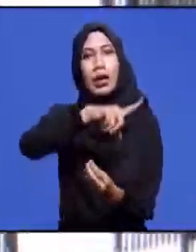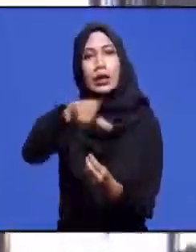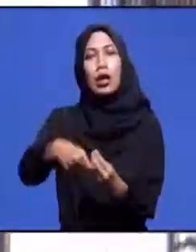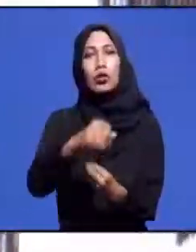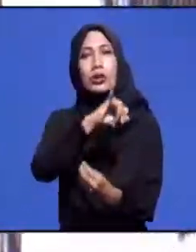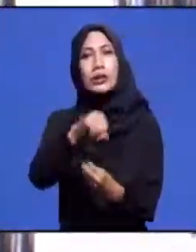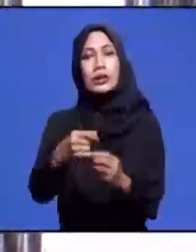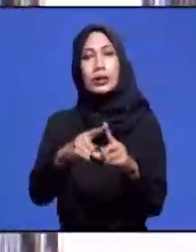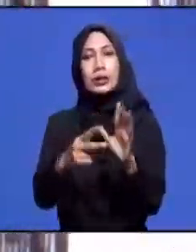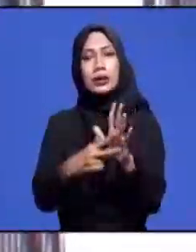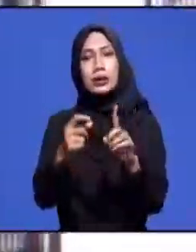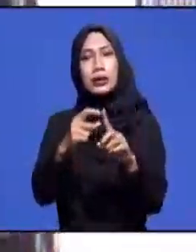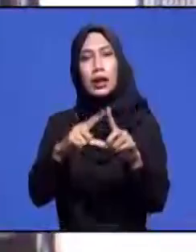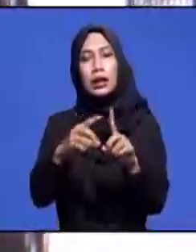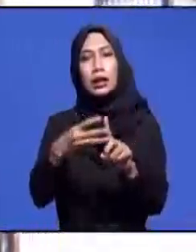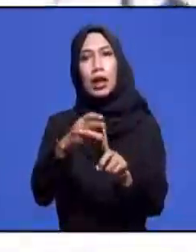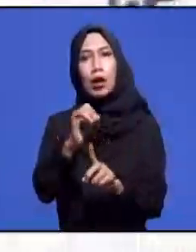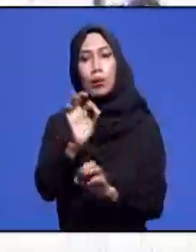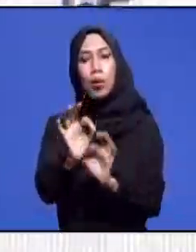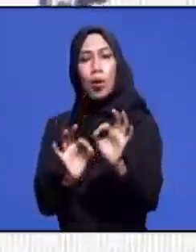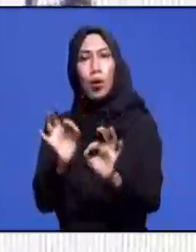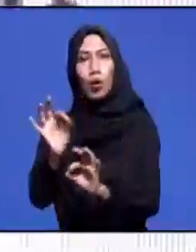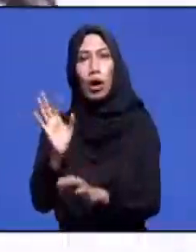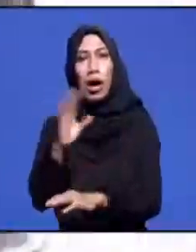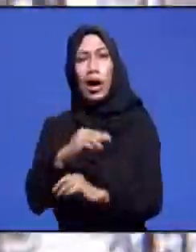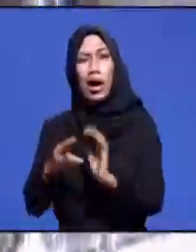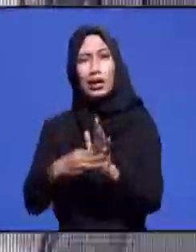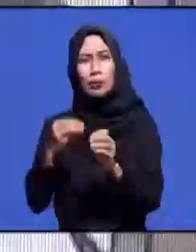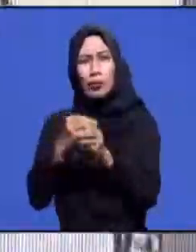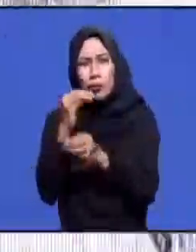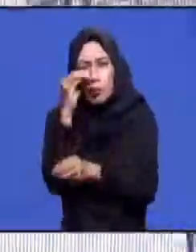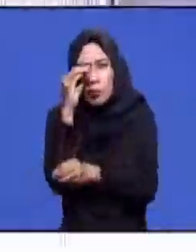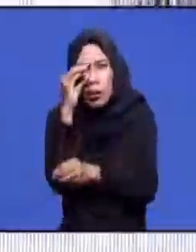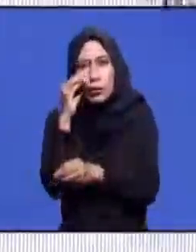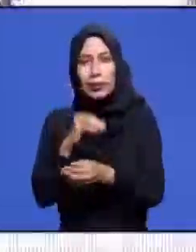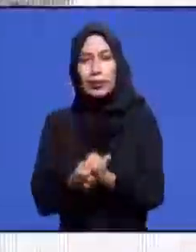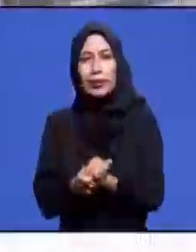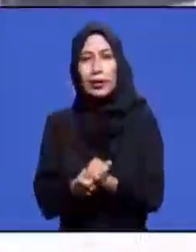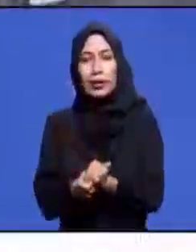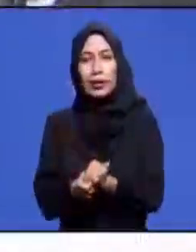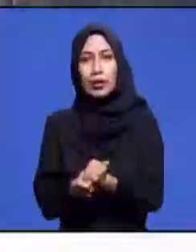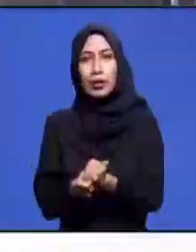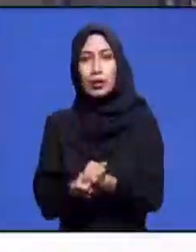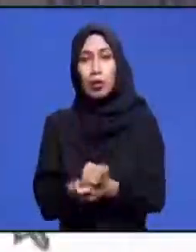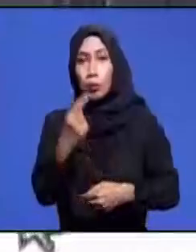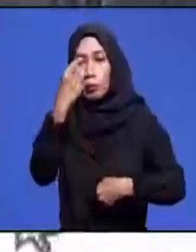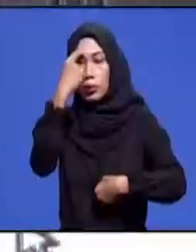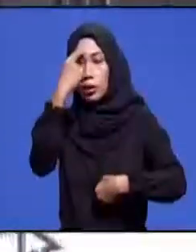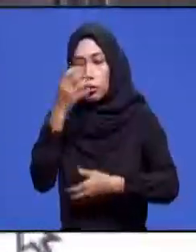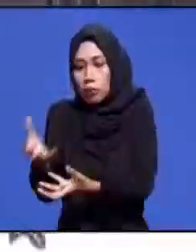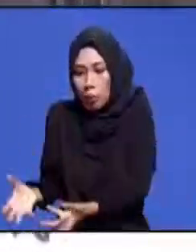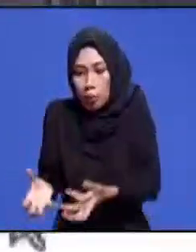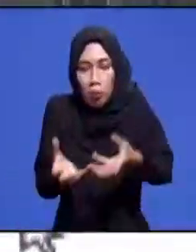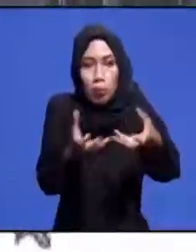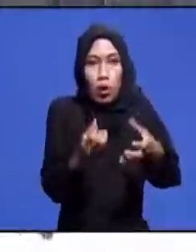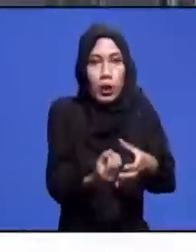Barat. Pencurian terjadi pada Minggu dini hari. Pelaku melompati tembok rumah korban. Pelaku membawa dua tanaman hias